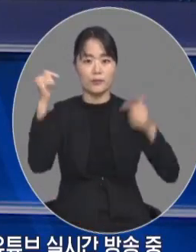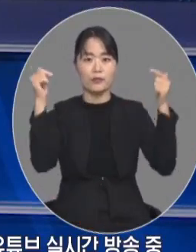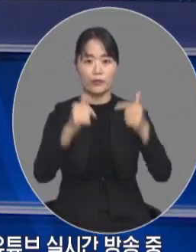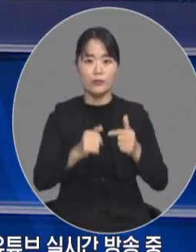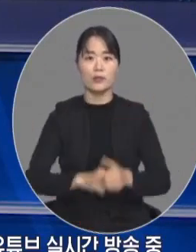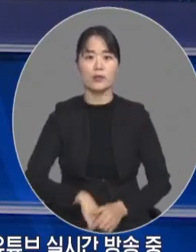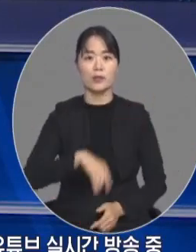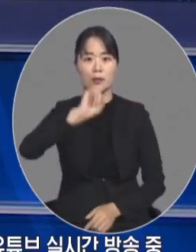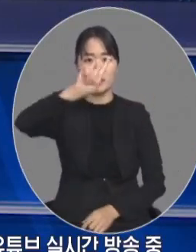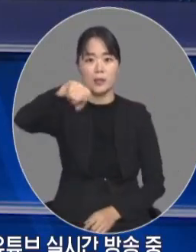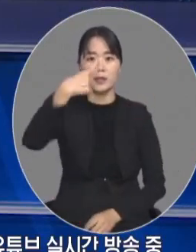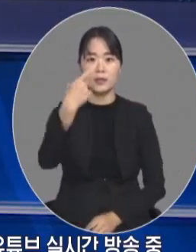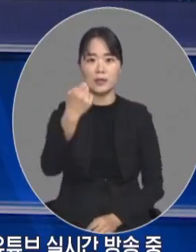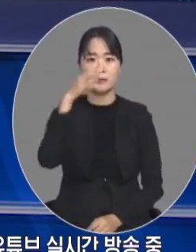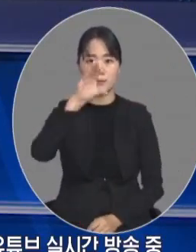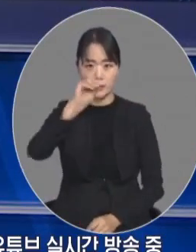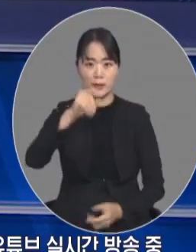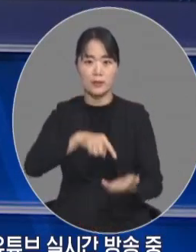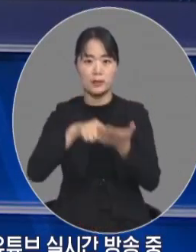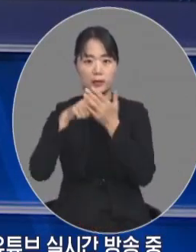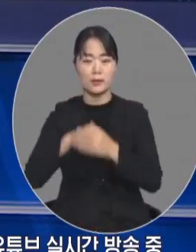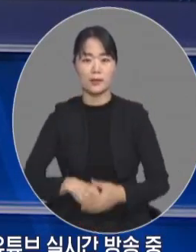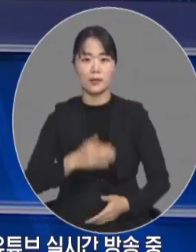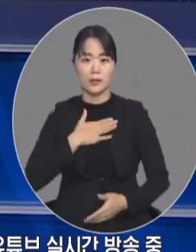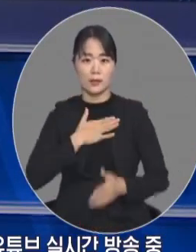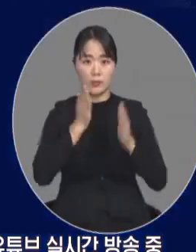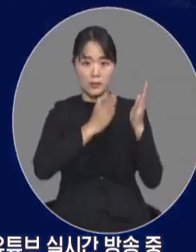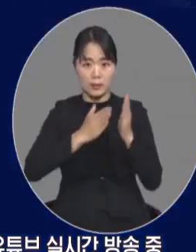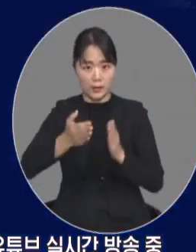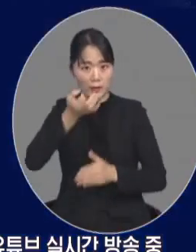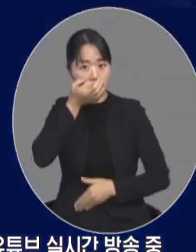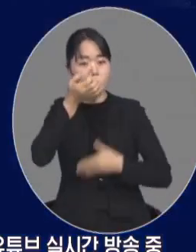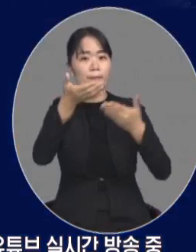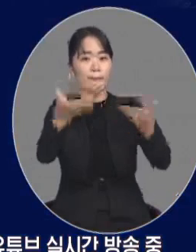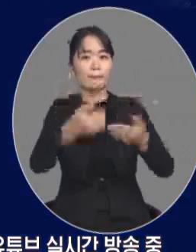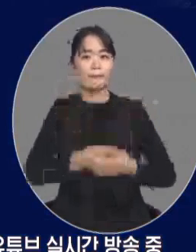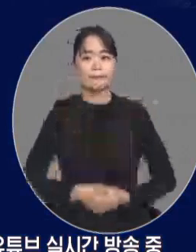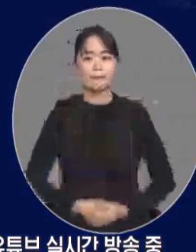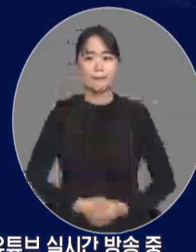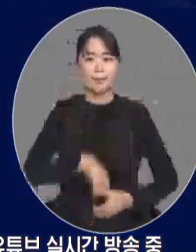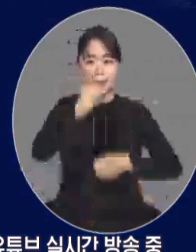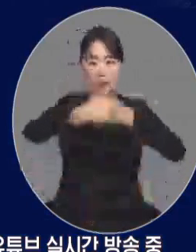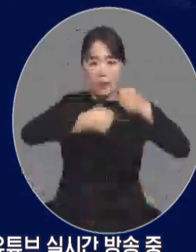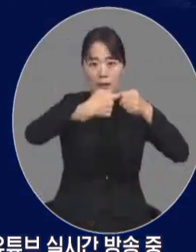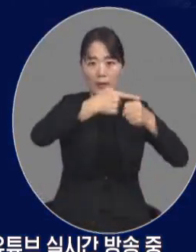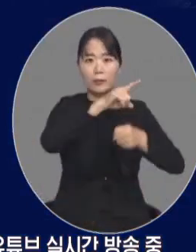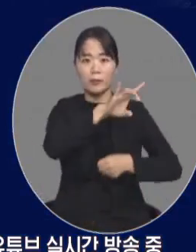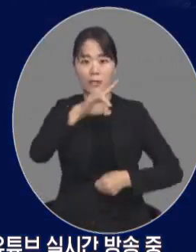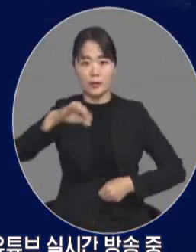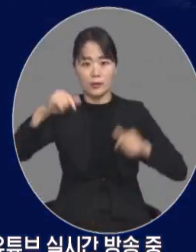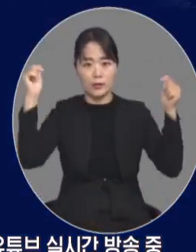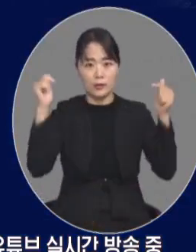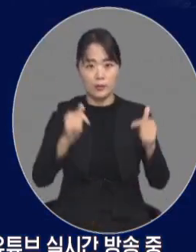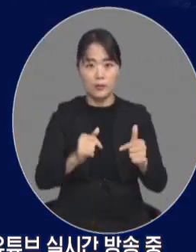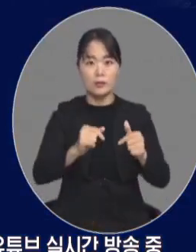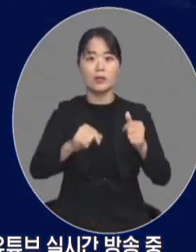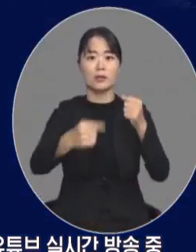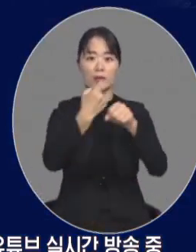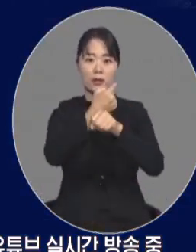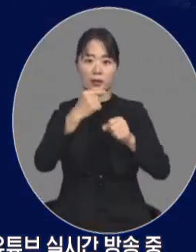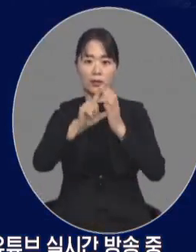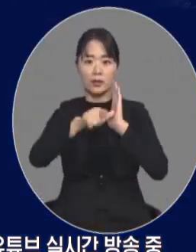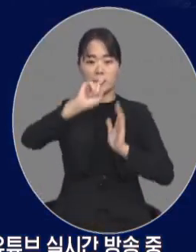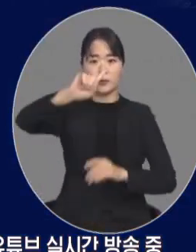6,015명으로 집계됐습니다. 제가 준비한 그래프를 보면요. 이 울산 인구는 해마다 감소해서 지난해에는 111만